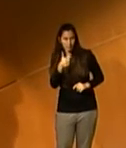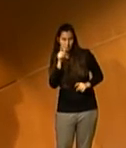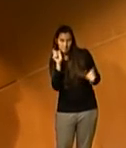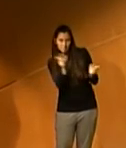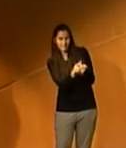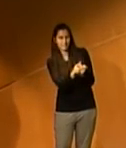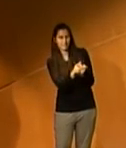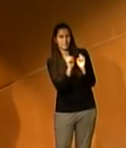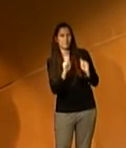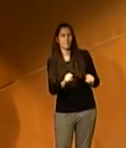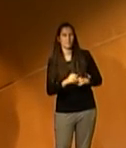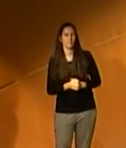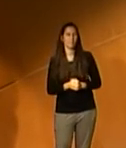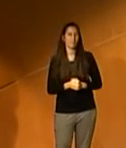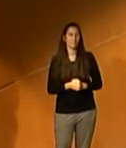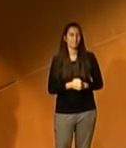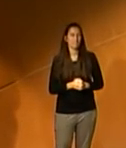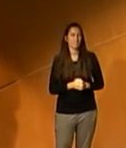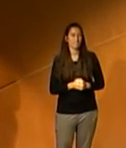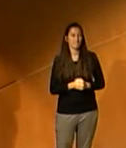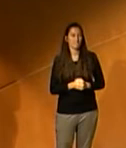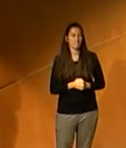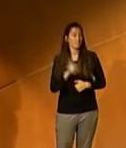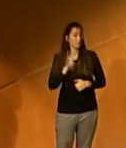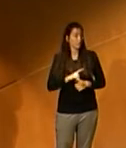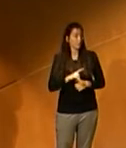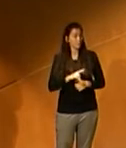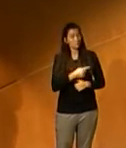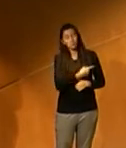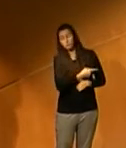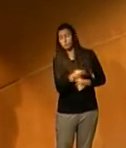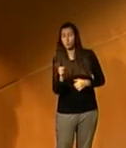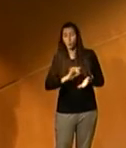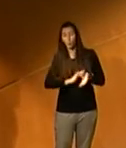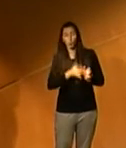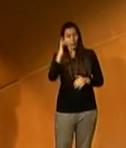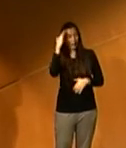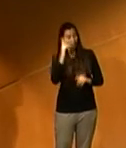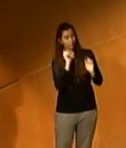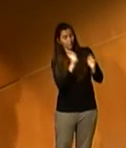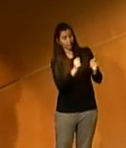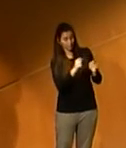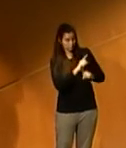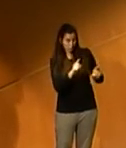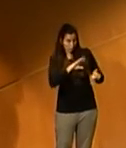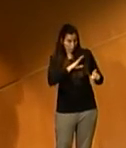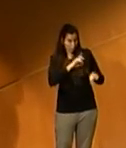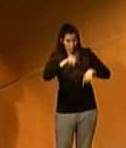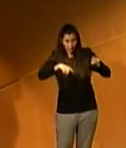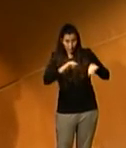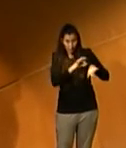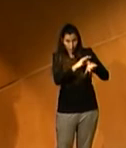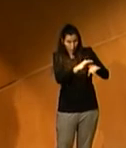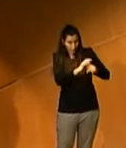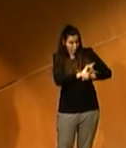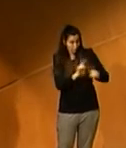On ne peut pas faire un travail... pas tous les élèves sont notifiés parce qu'ils ne sont pas accompagnés comme d'autres.